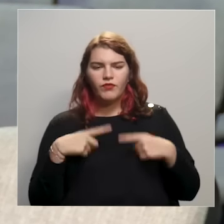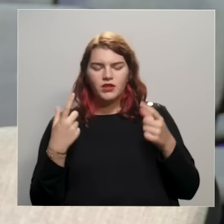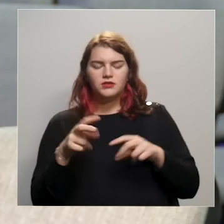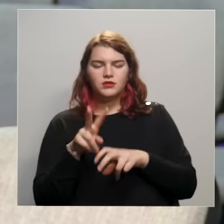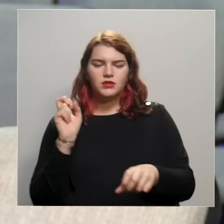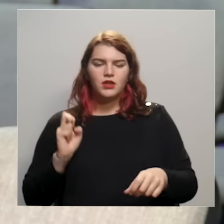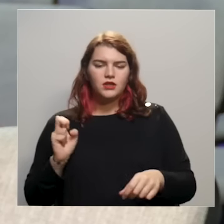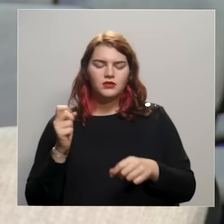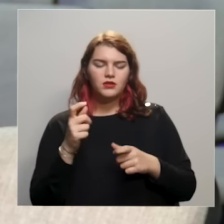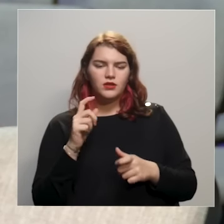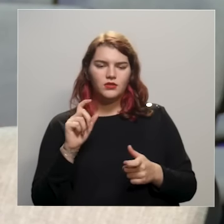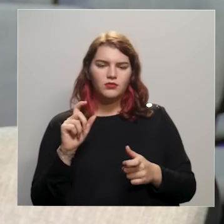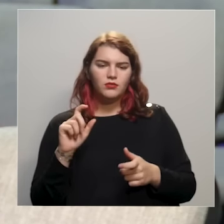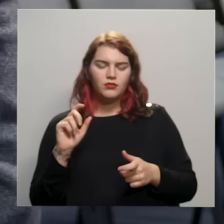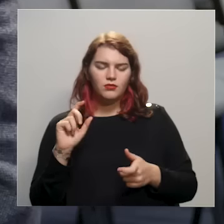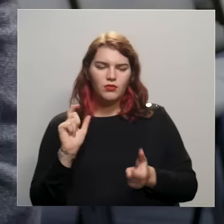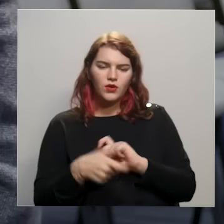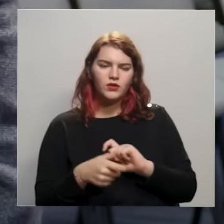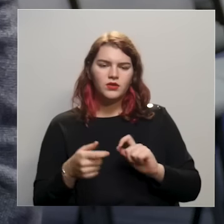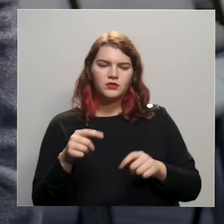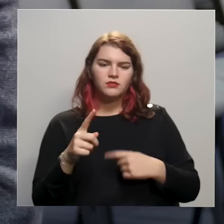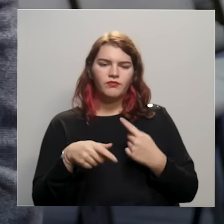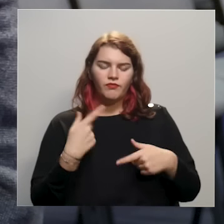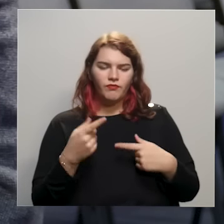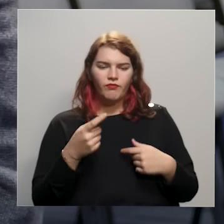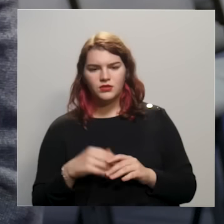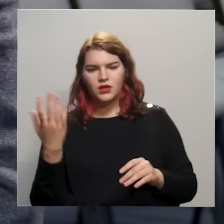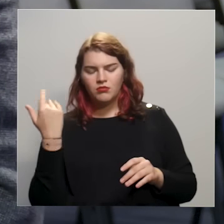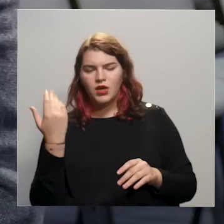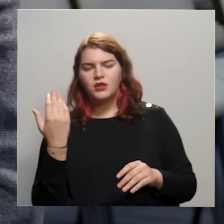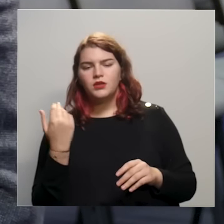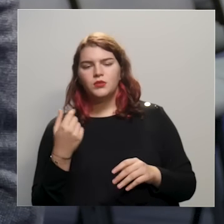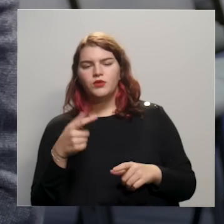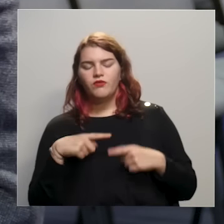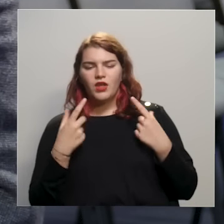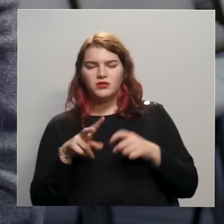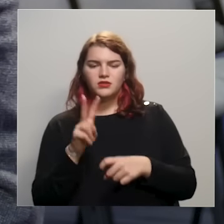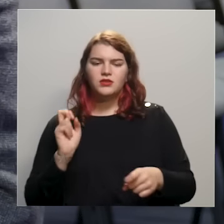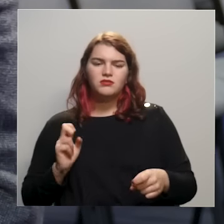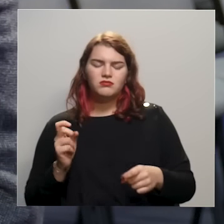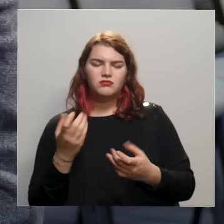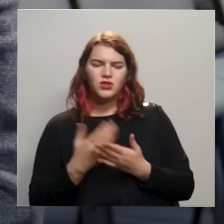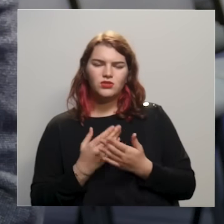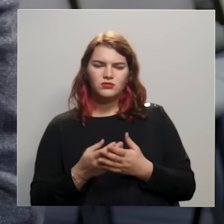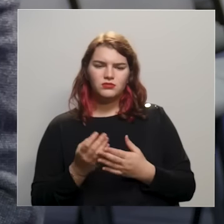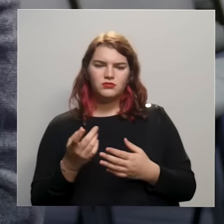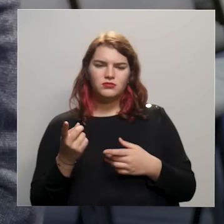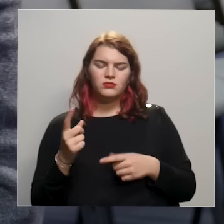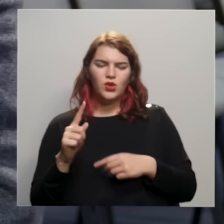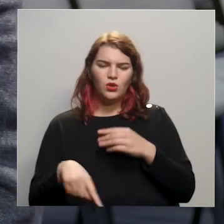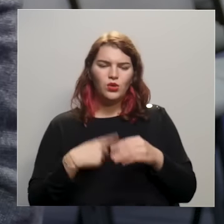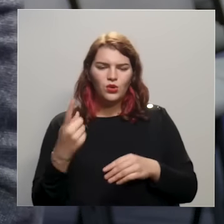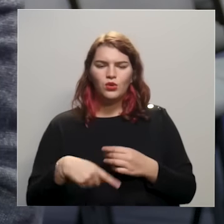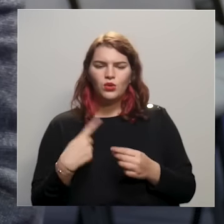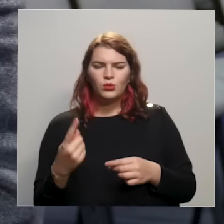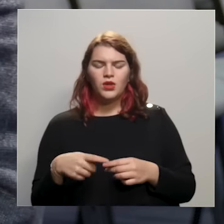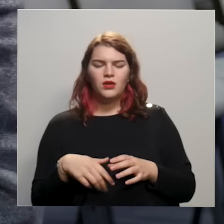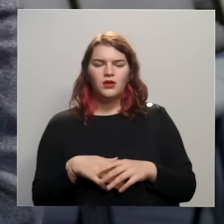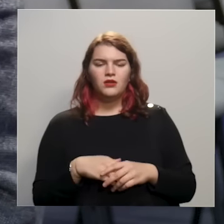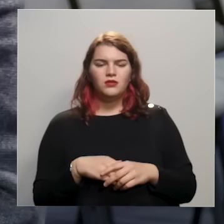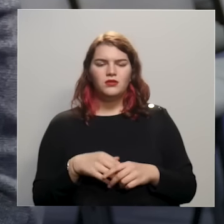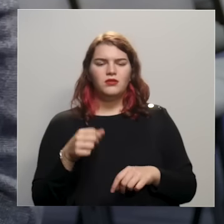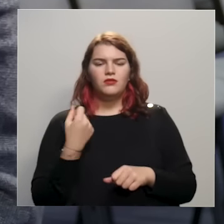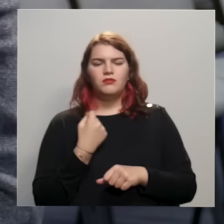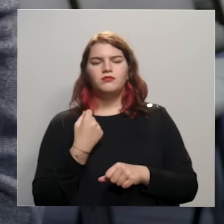din 91, au trecut mulți ani? Viața dinainte, în felul lumii, era the